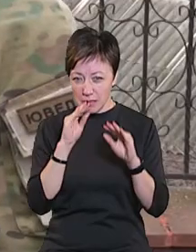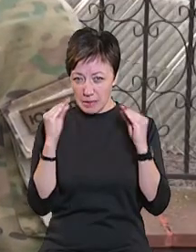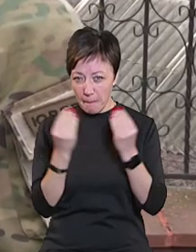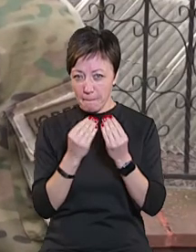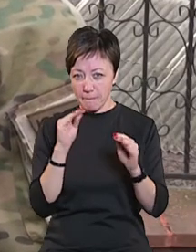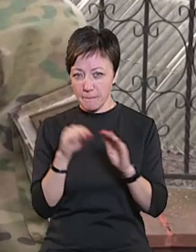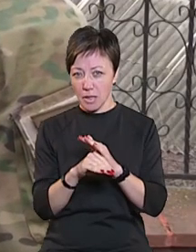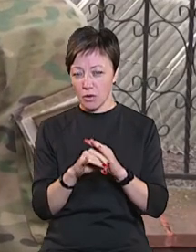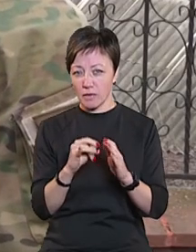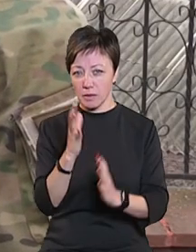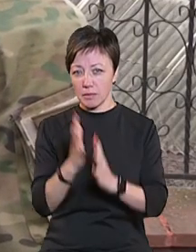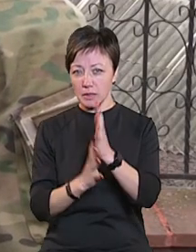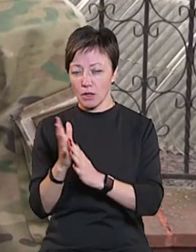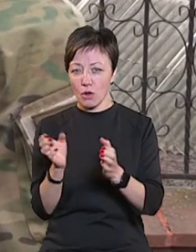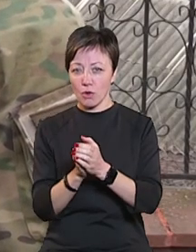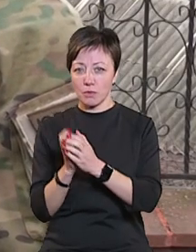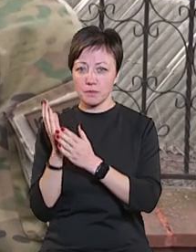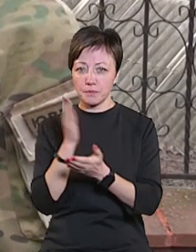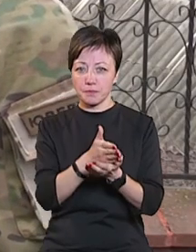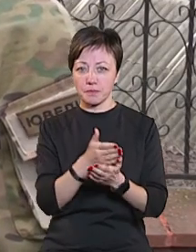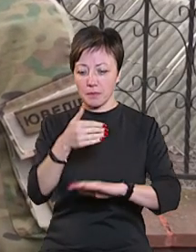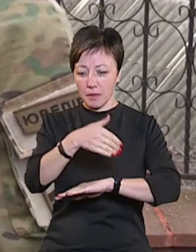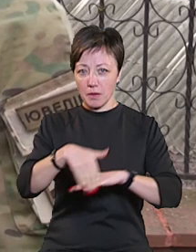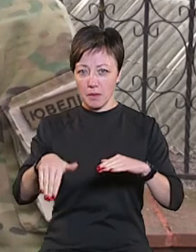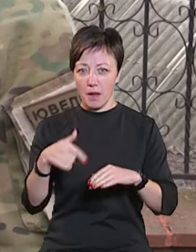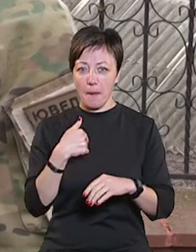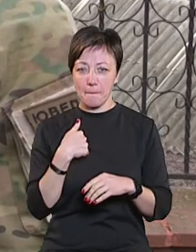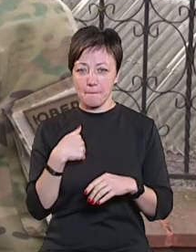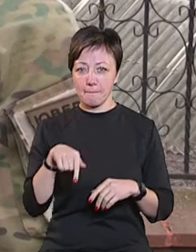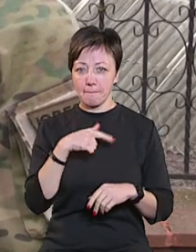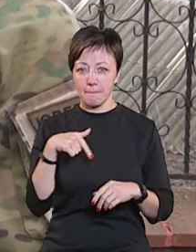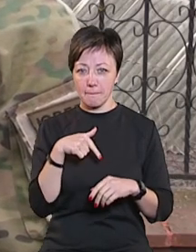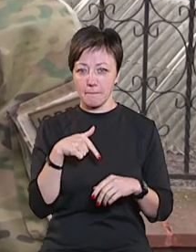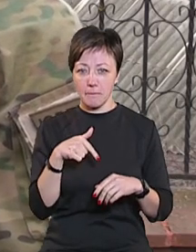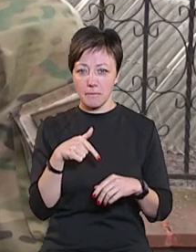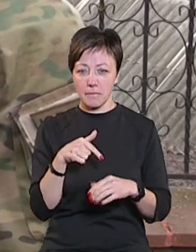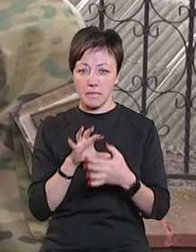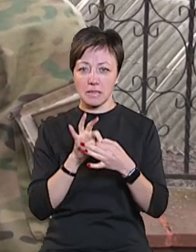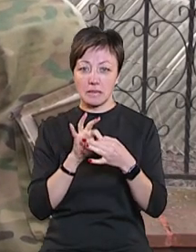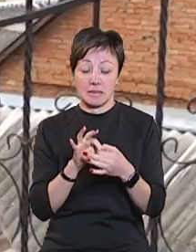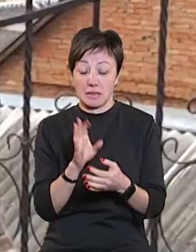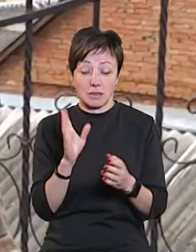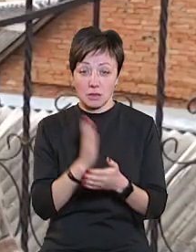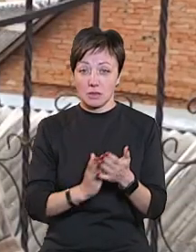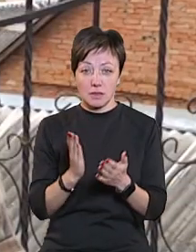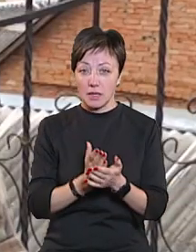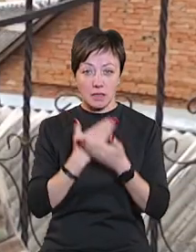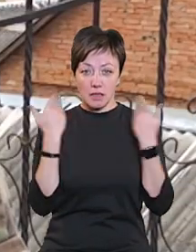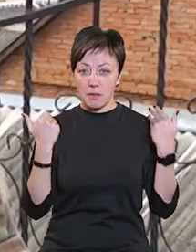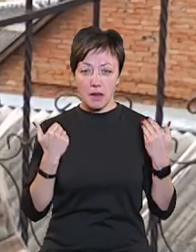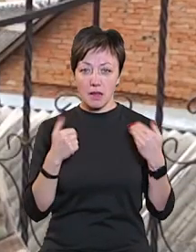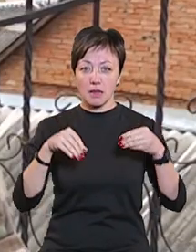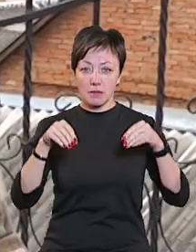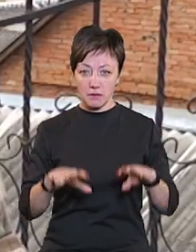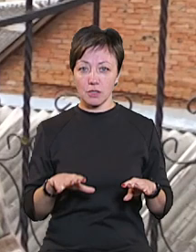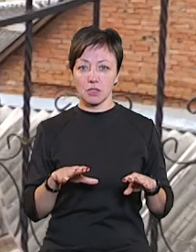Основна група піхоти відправилась на передній рубіж, а ми не мали з ними зв'язку взагалі ніякого. І